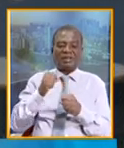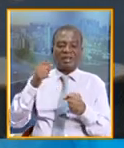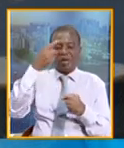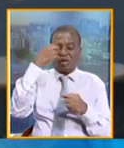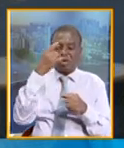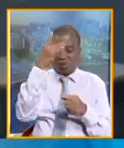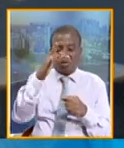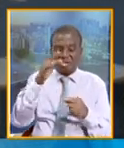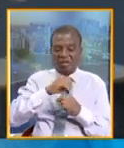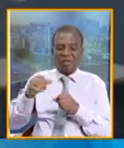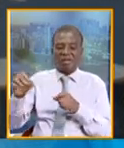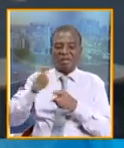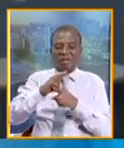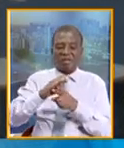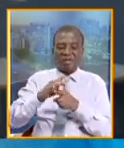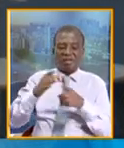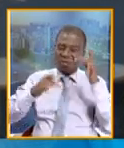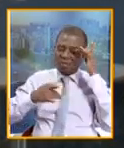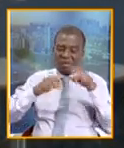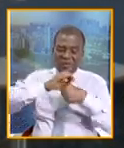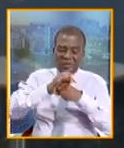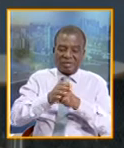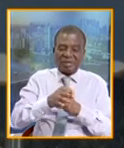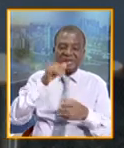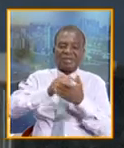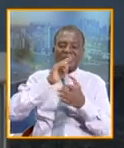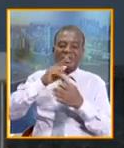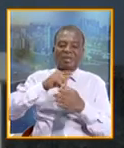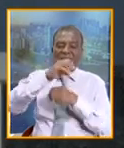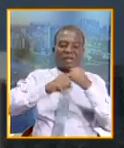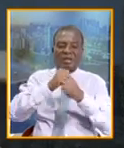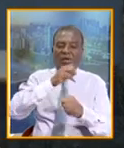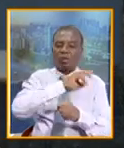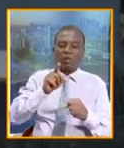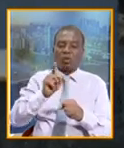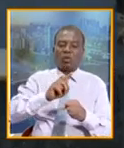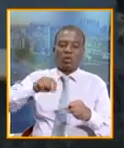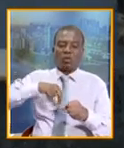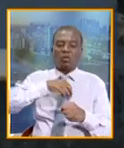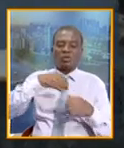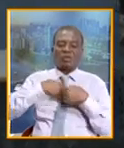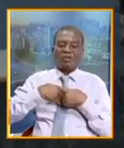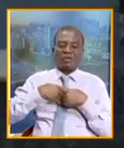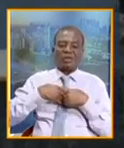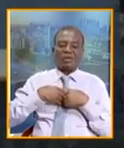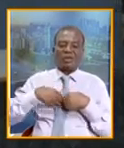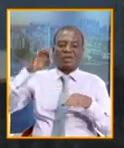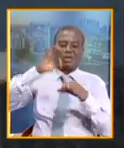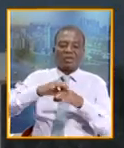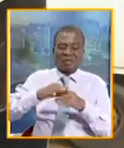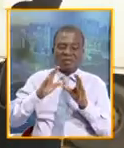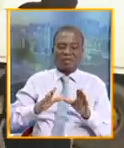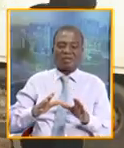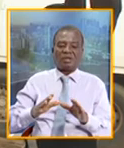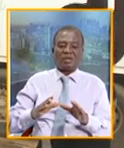les affaires étaient au ralenti. Mais vu que c'est une année aussi où on a la période électorale, dès que la campagne a été lancée, dès que la campagne a